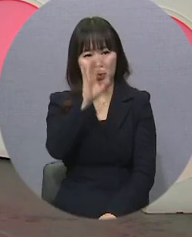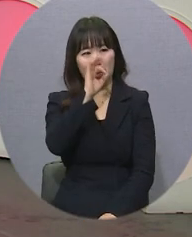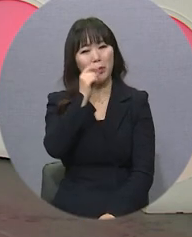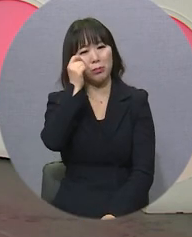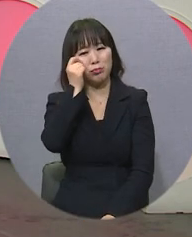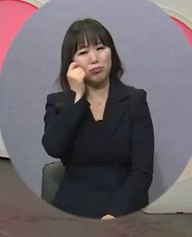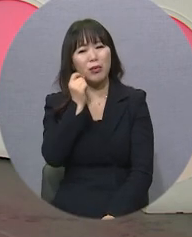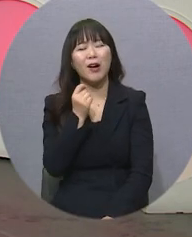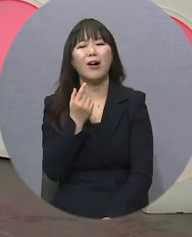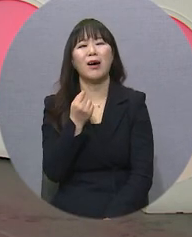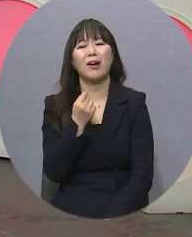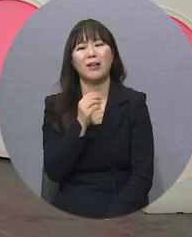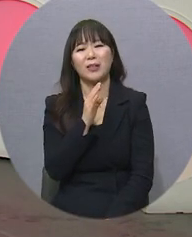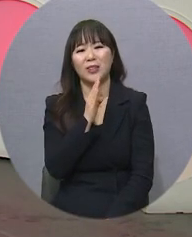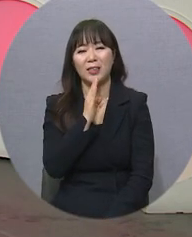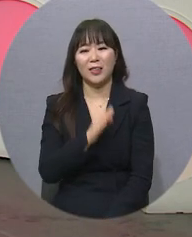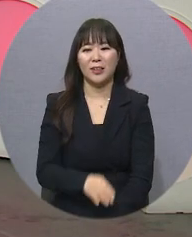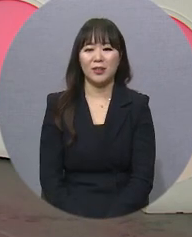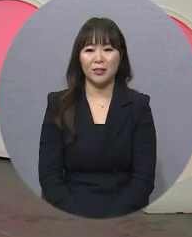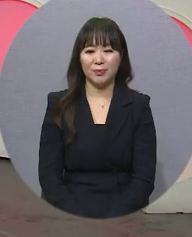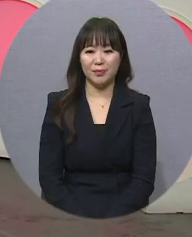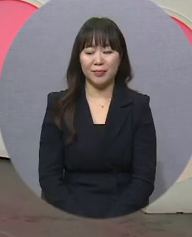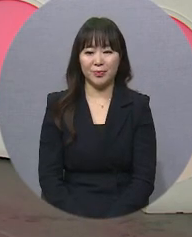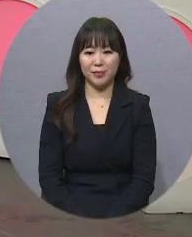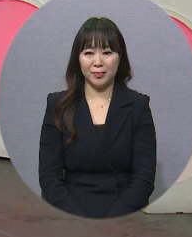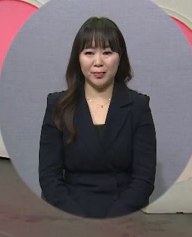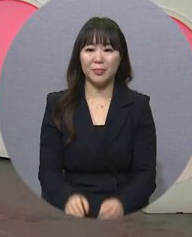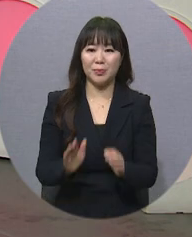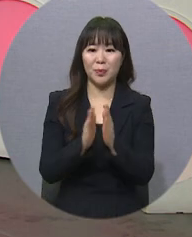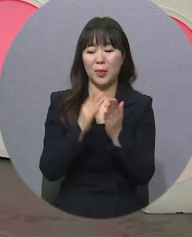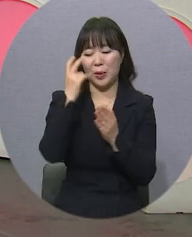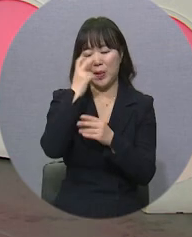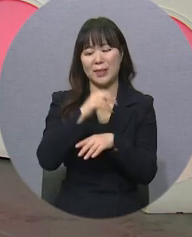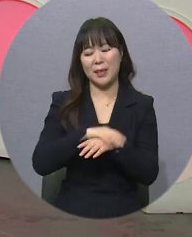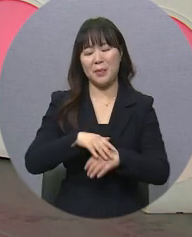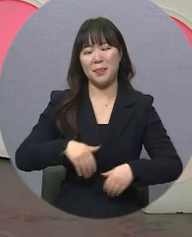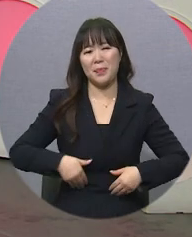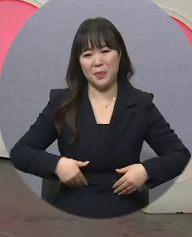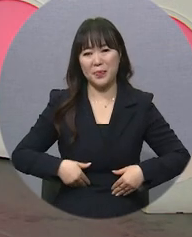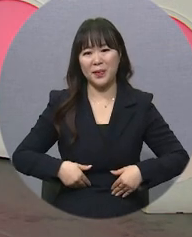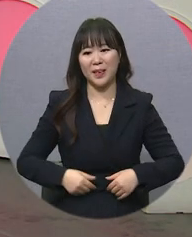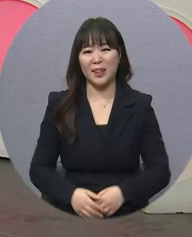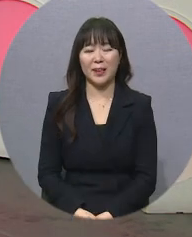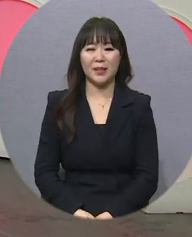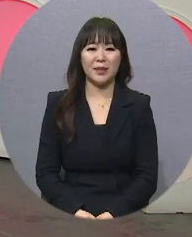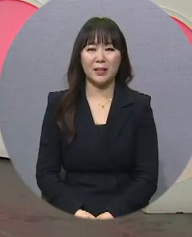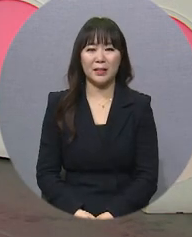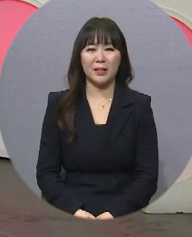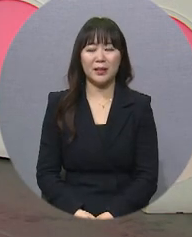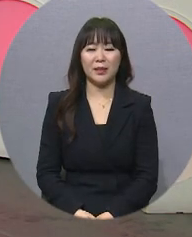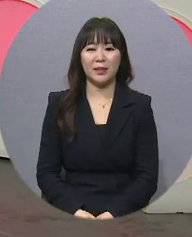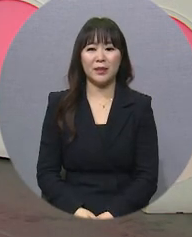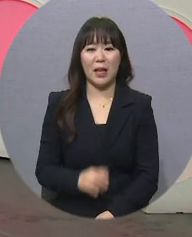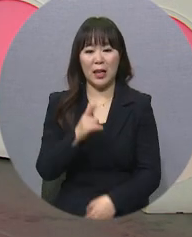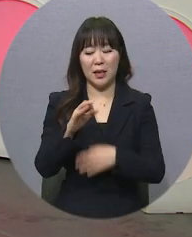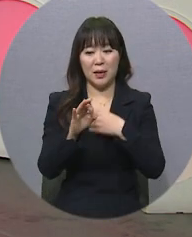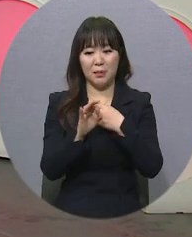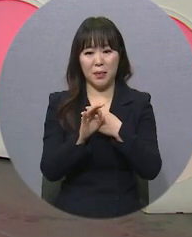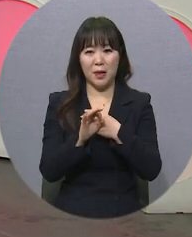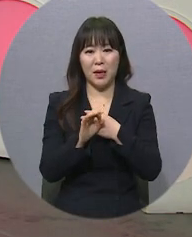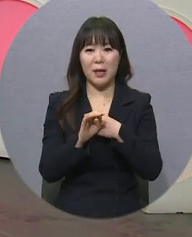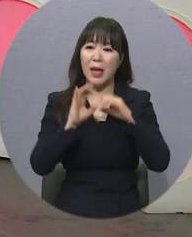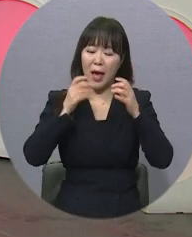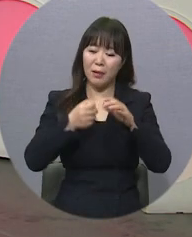막 울컥하더라고요. 그래서 눈물이 막 나더라고요. 어머님이 좀 자기 관리를 잘해야 될 것 같아요. 네. 아니면 뭐 또 어머님이 또